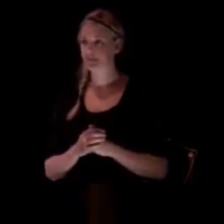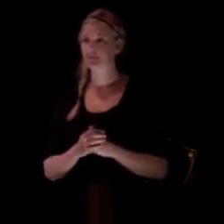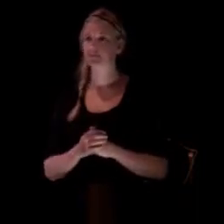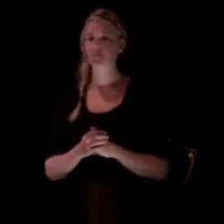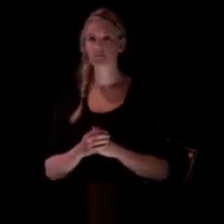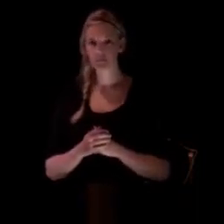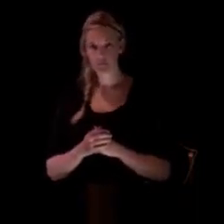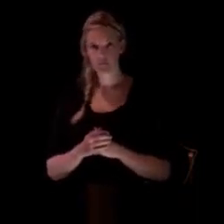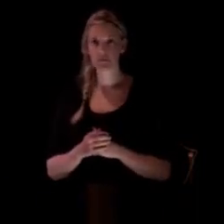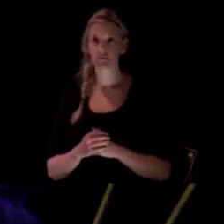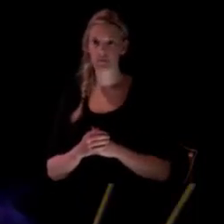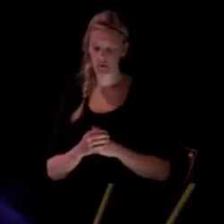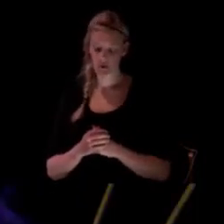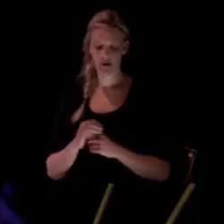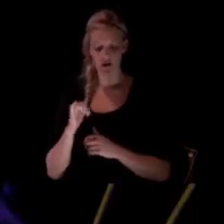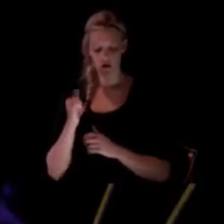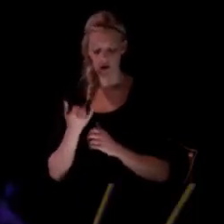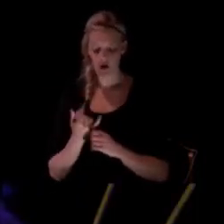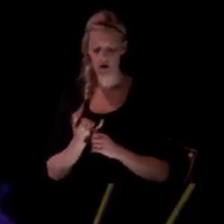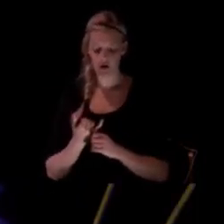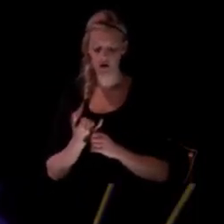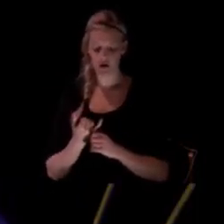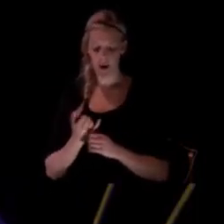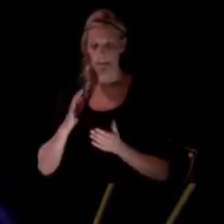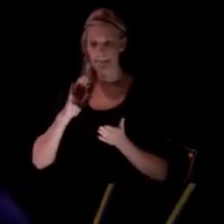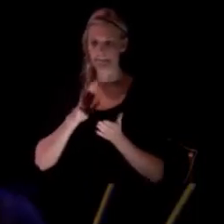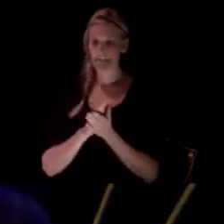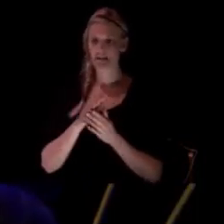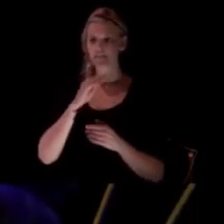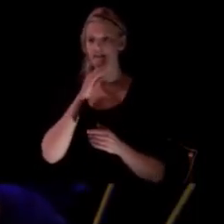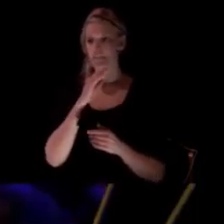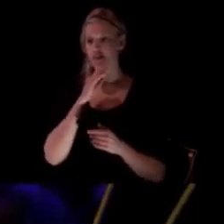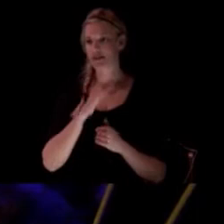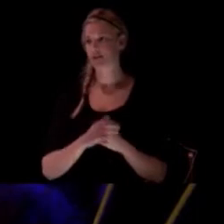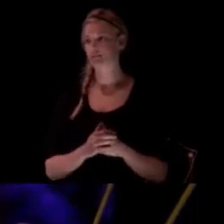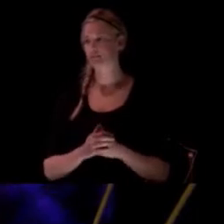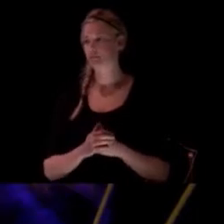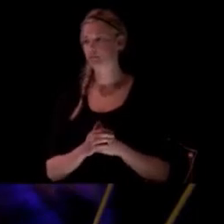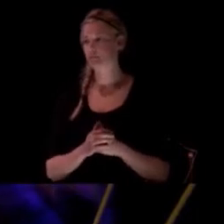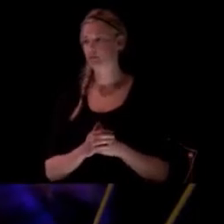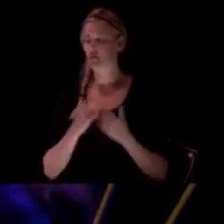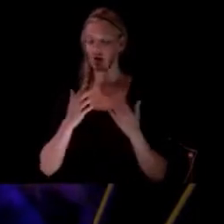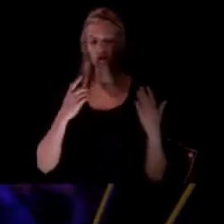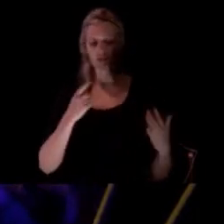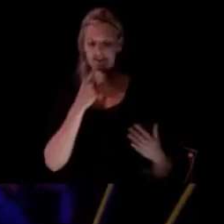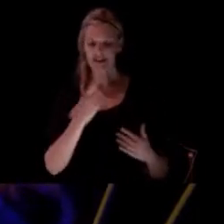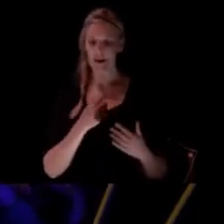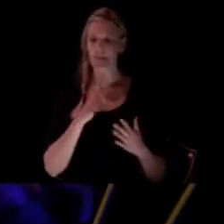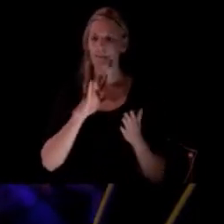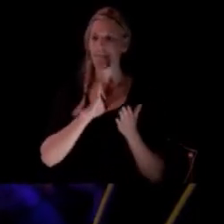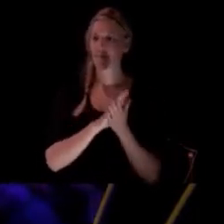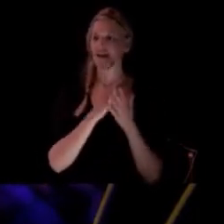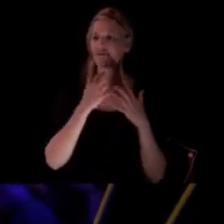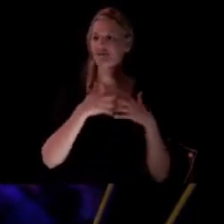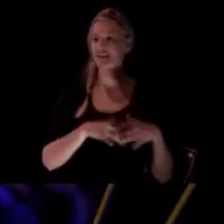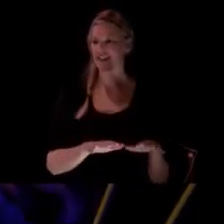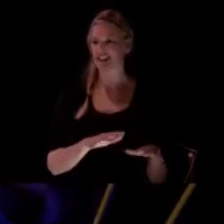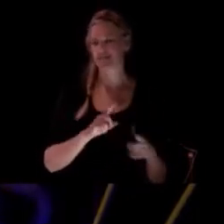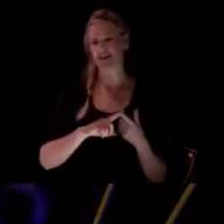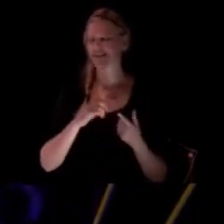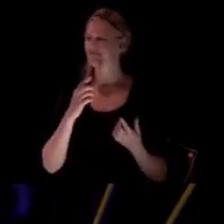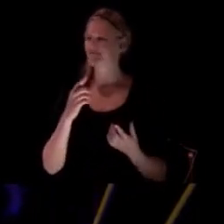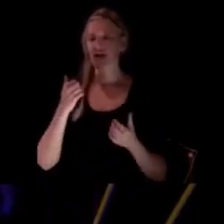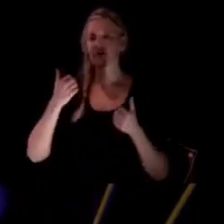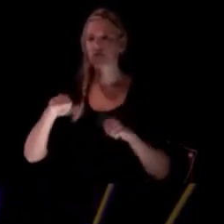Ja, det jo medbestemmelse, som vanligvis kalles for medvirkning, men det litt